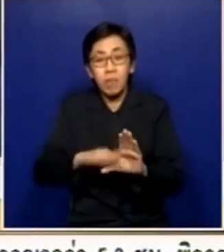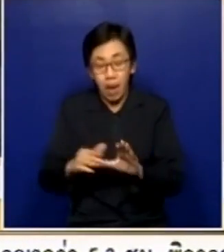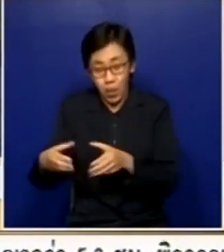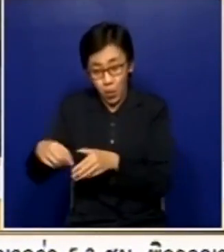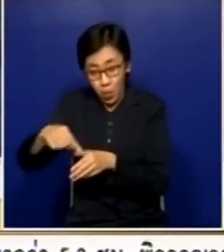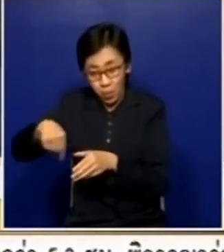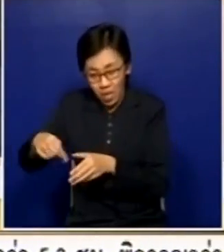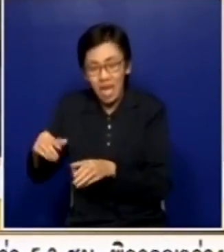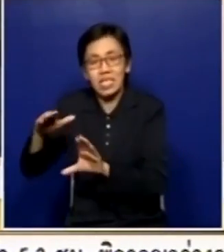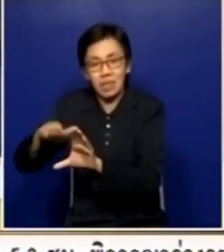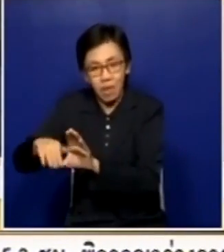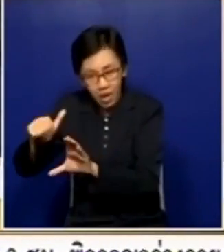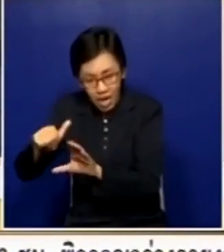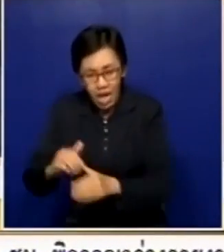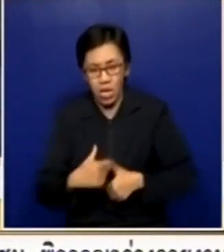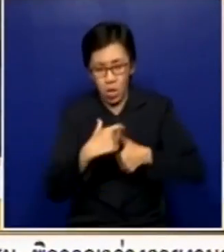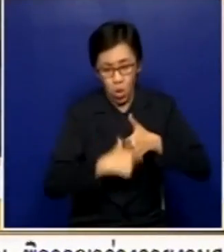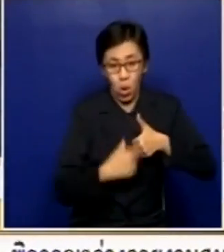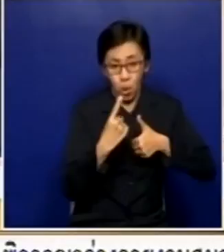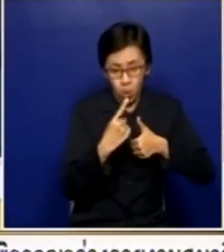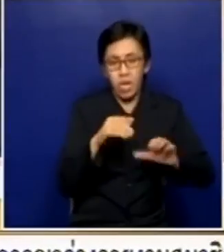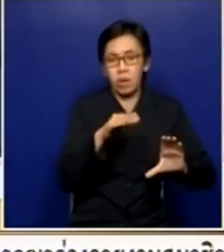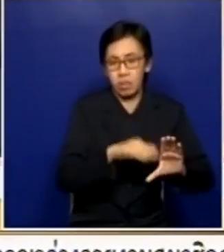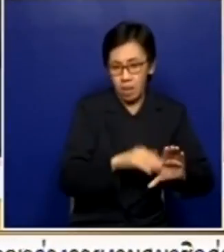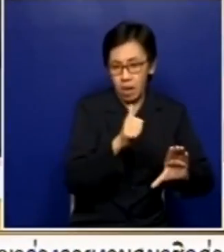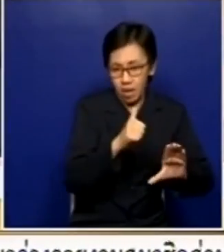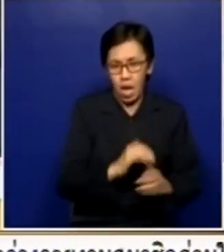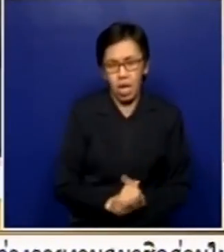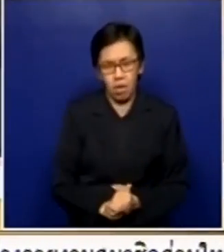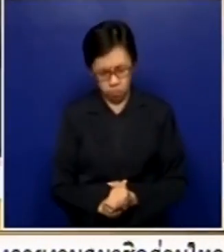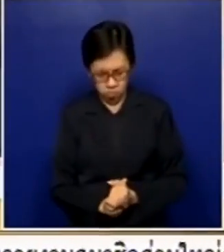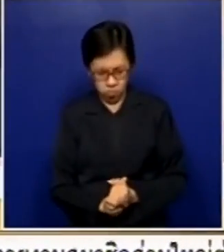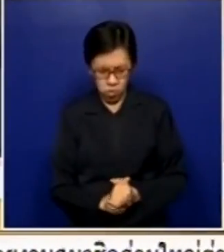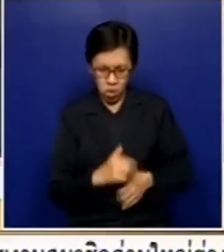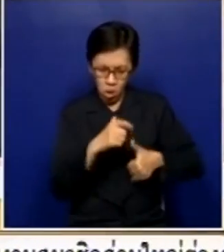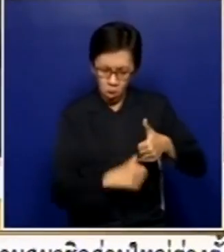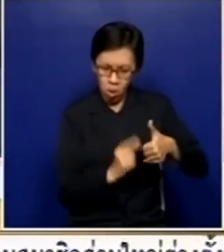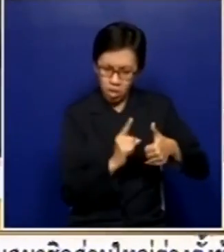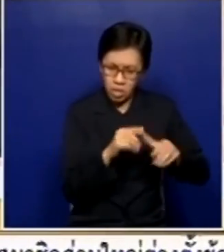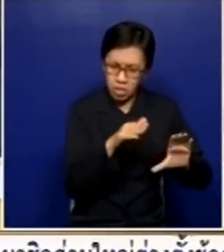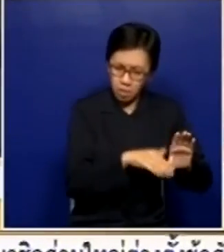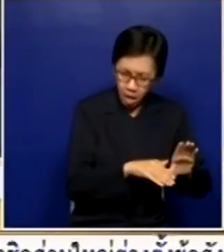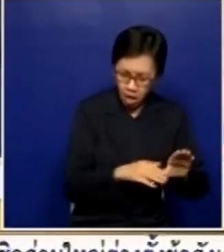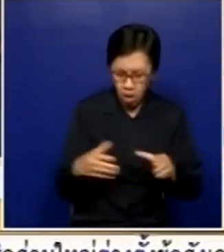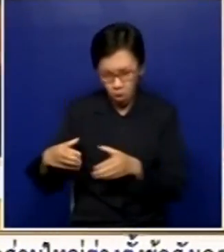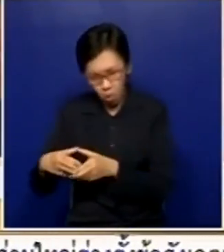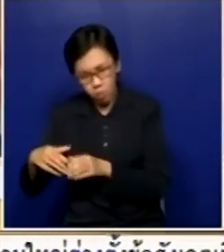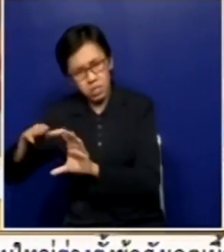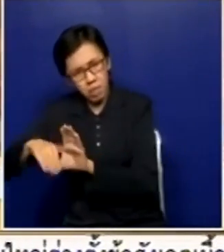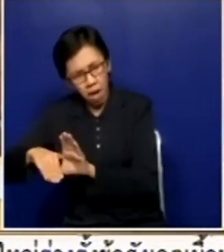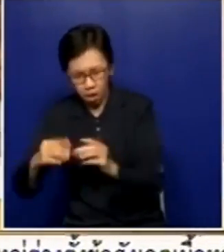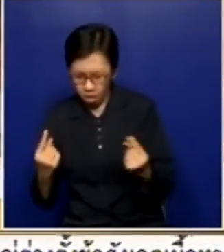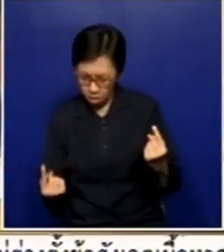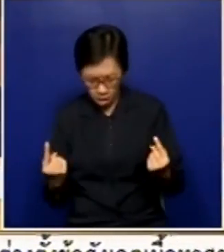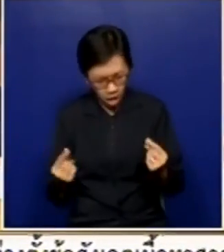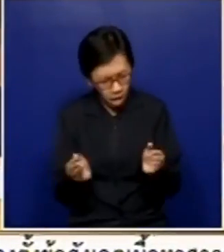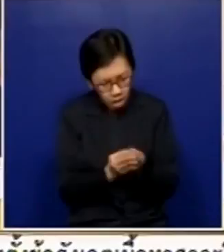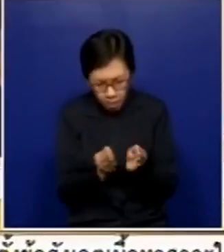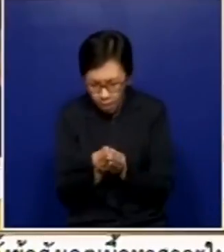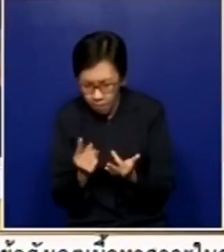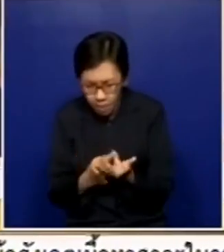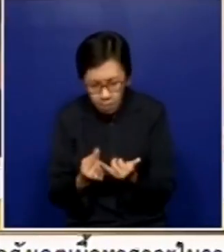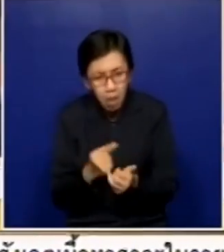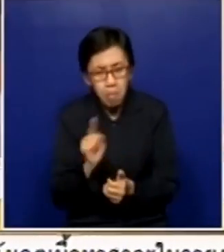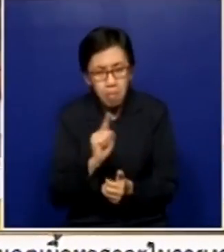ก็ได้หรือสมัครเป็นรายบุคคลก็ได้ท่านอาจจะสับสนนิดนึงว่ามันที่จะเดินยังไงก็ขออธิบายให้ฟังนะครับคนที่สมัครเป็น